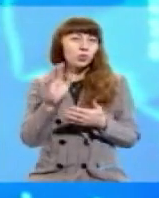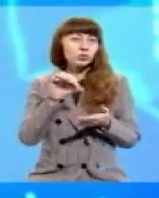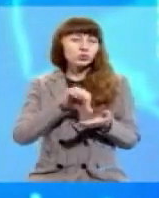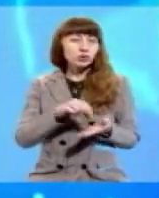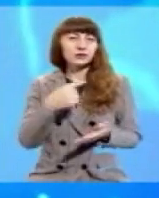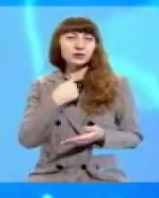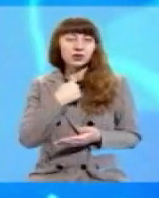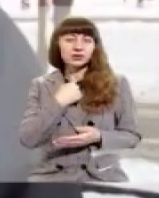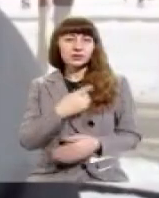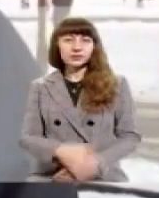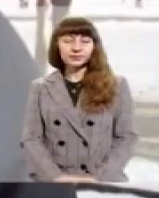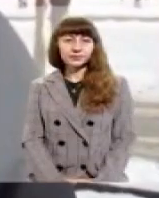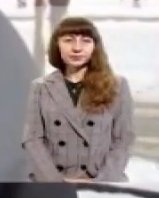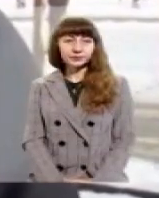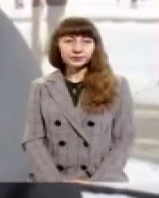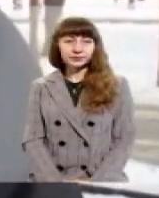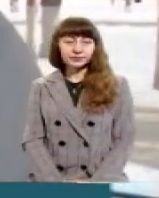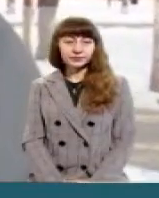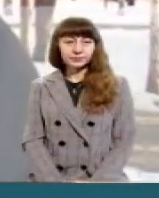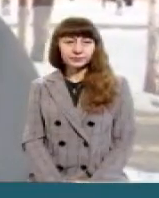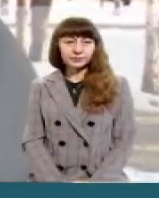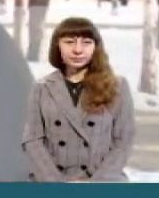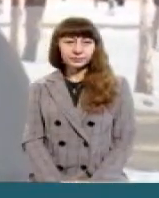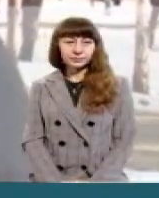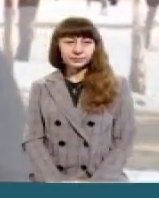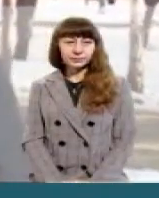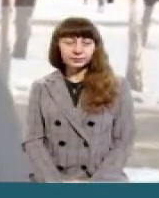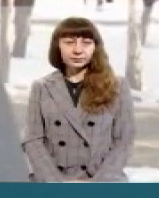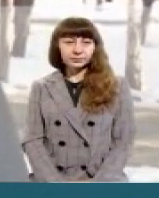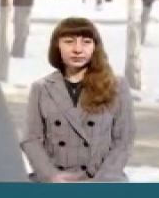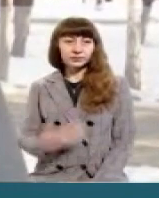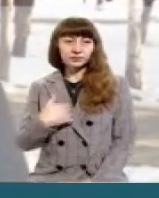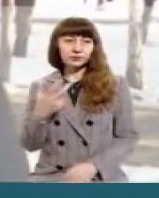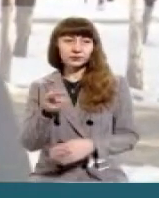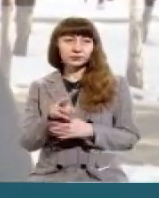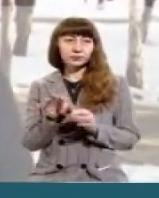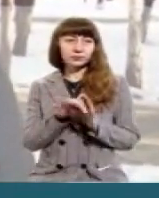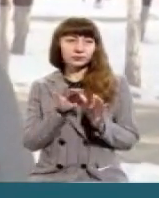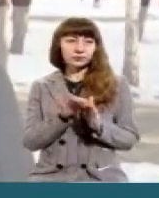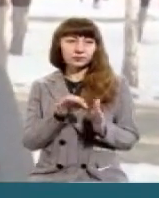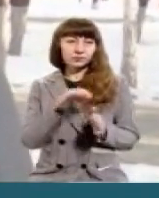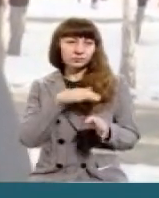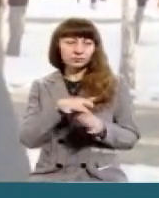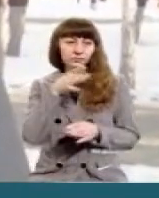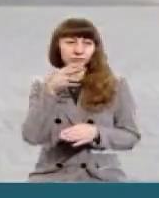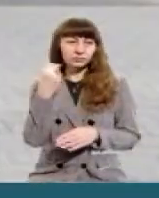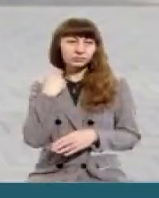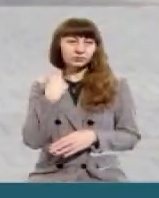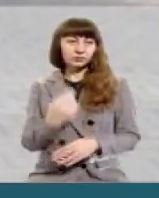көпшілік. Иә, мен сайлауға барам. Мен қазақ азамат ретінде өз міндетімді